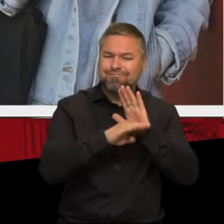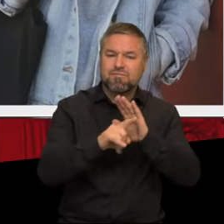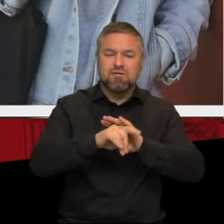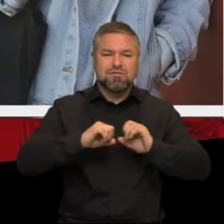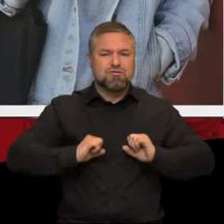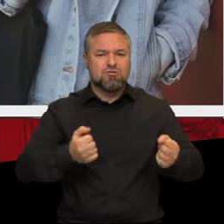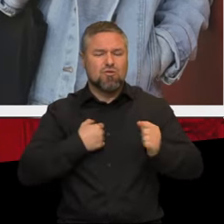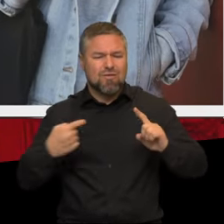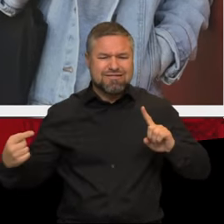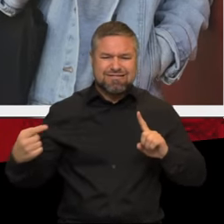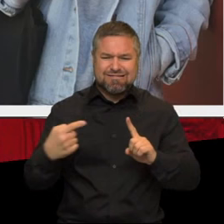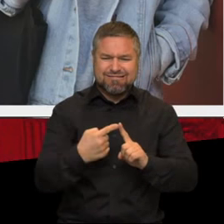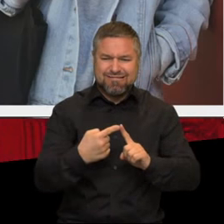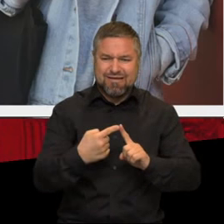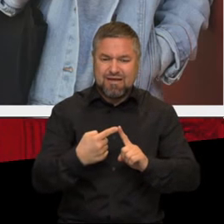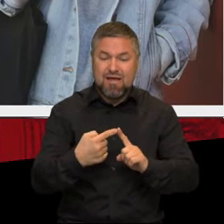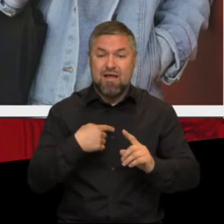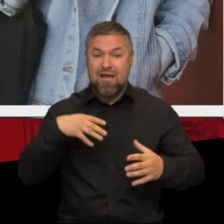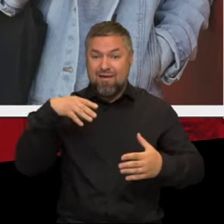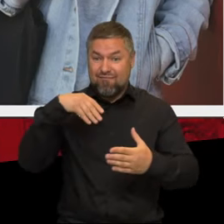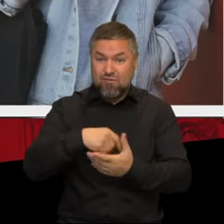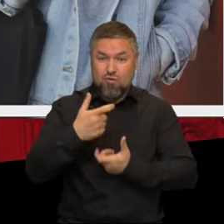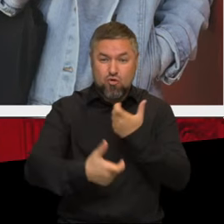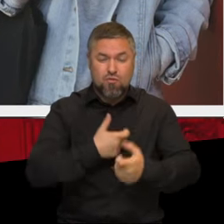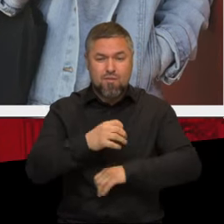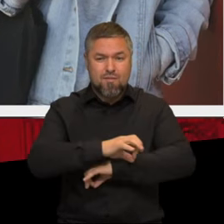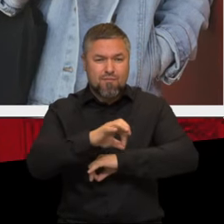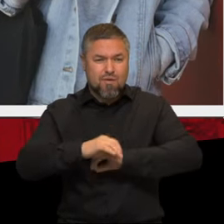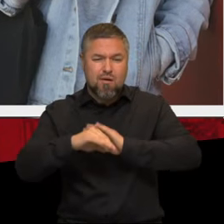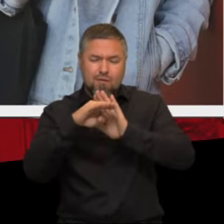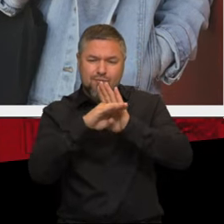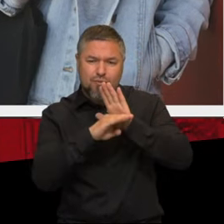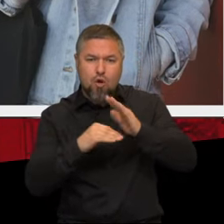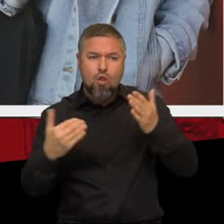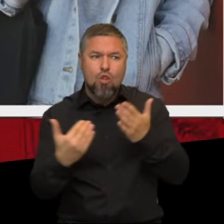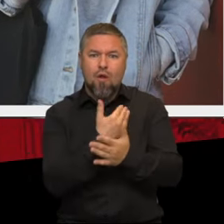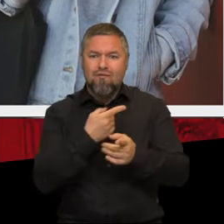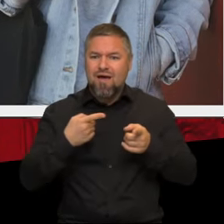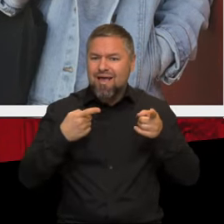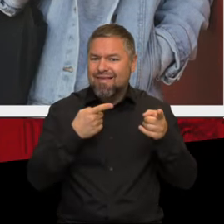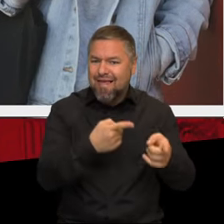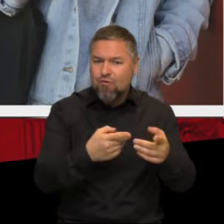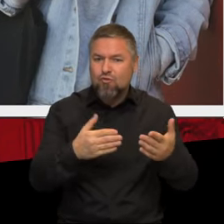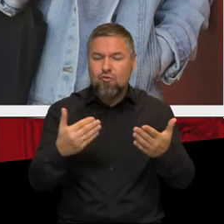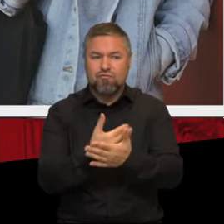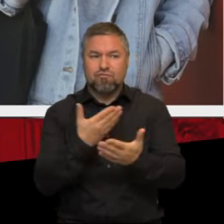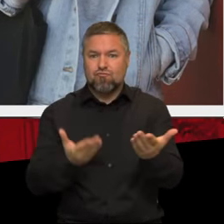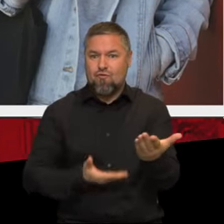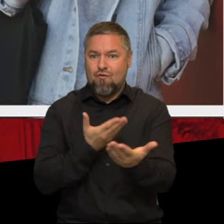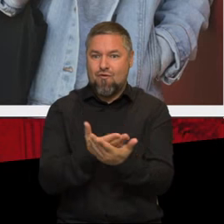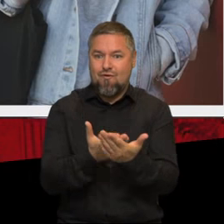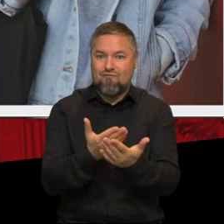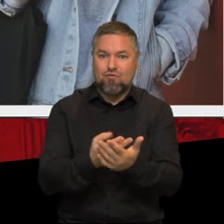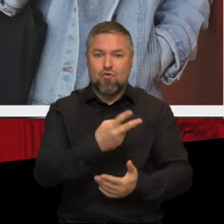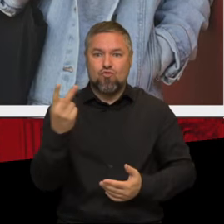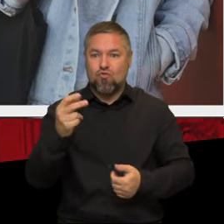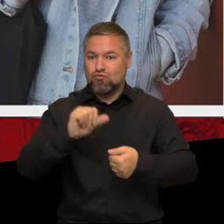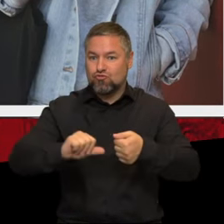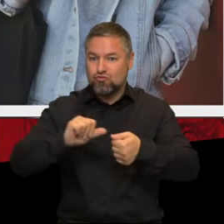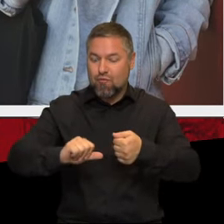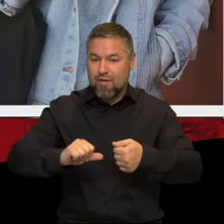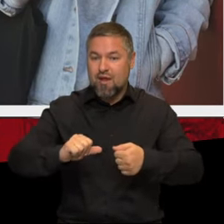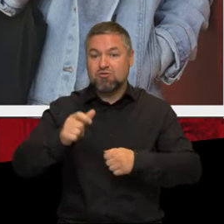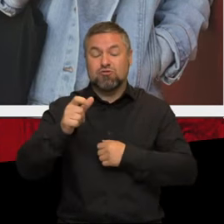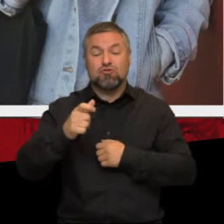naszych działań. W ślad za tym opracowujemy treści programowe nowych kierunków, które pojawią się w ofercie studiów drugiego stopnia